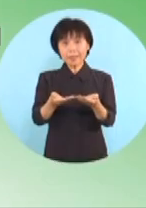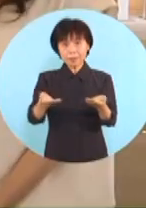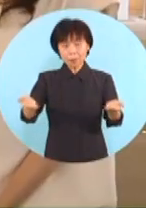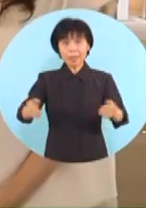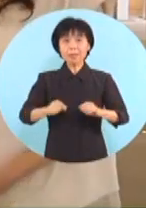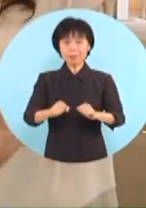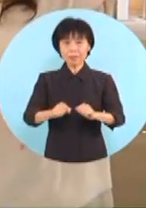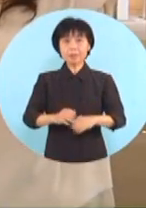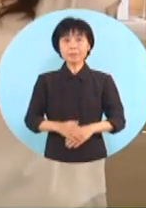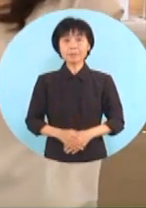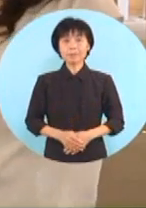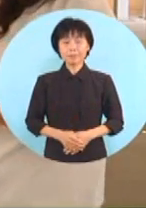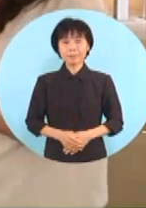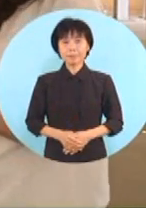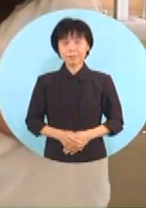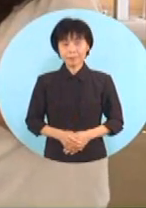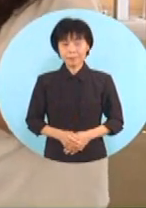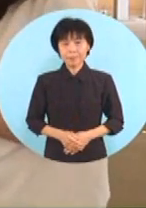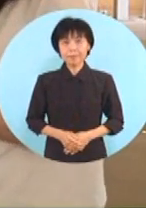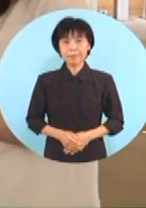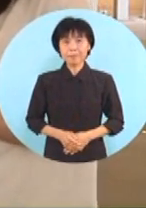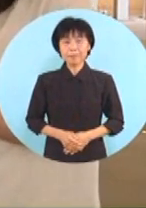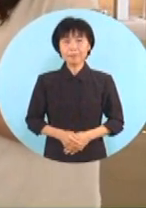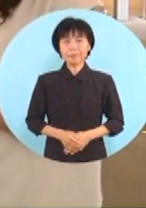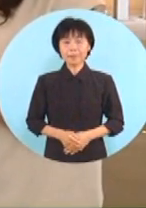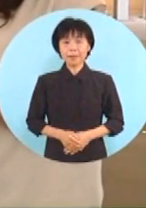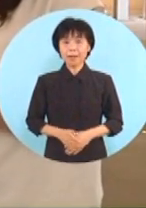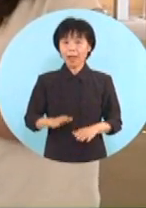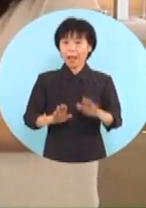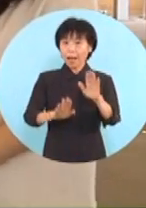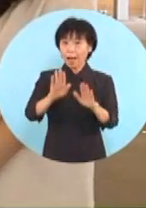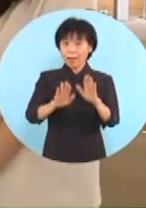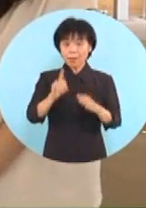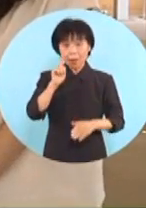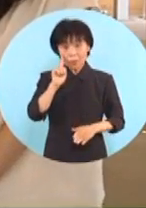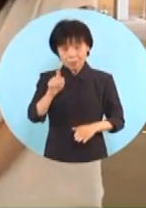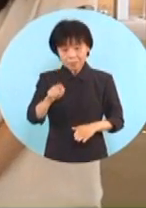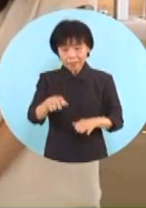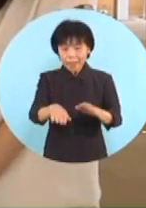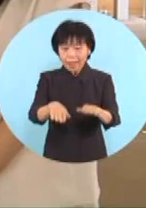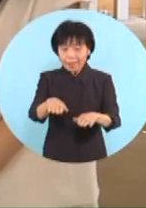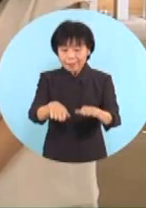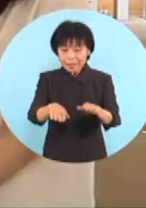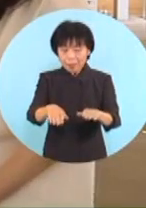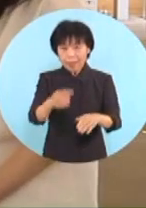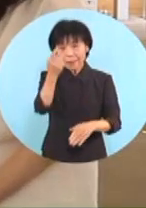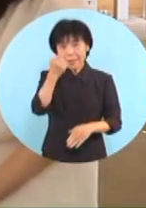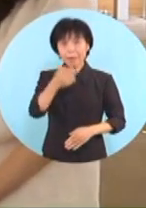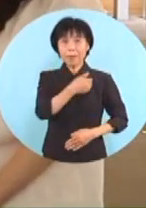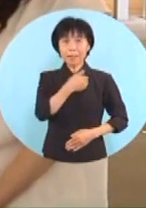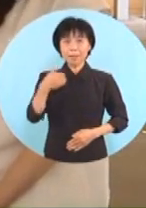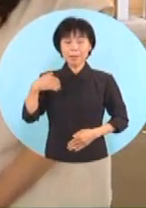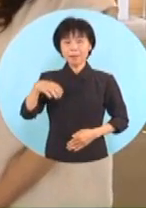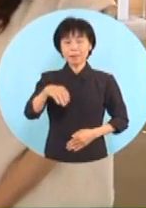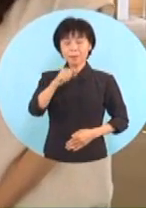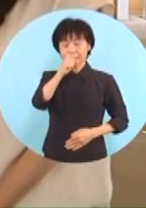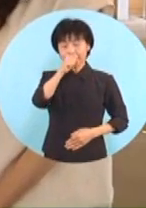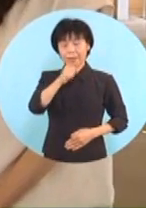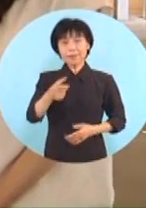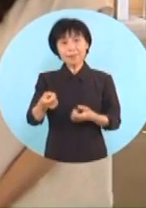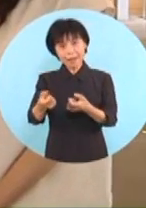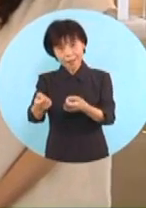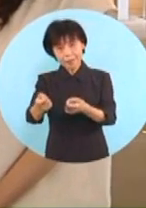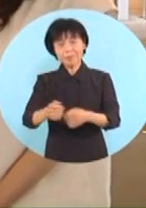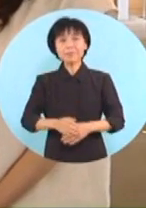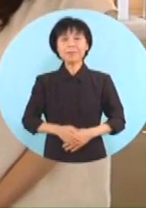。 生態を知る上でもこう触って身近に感じながら学べるというのがいいですね。